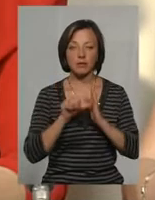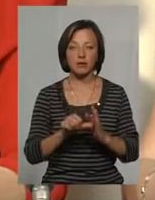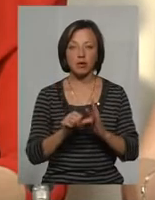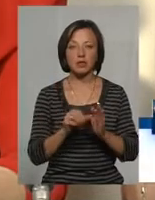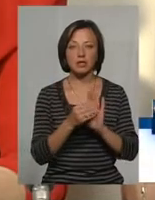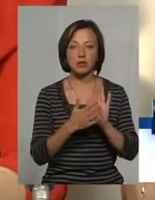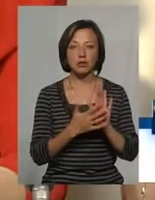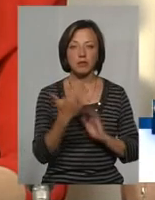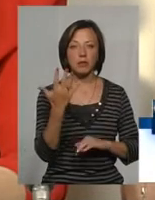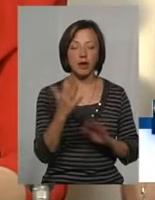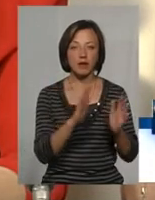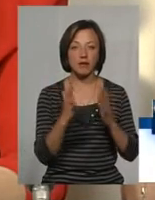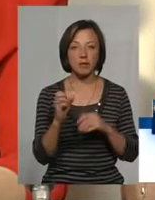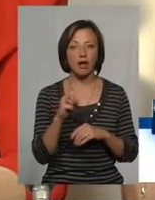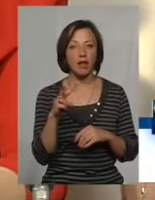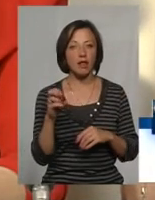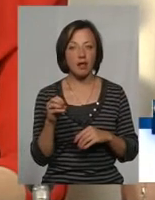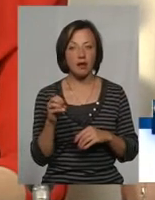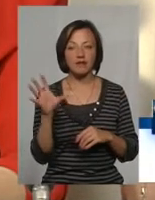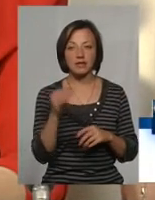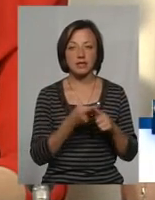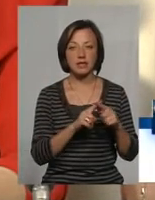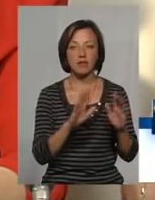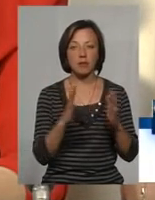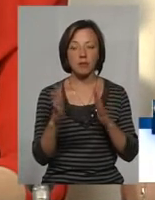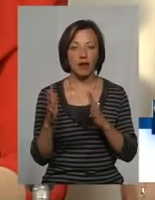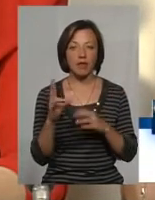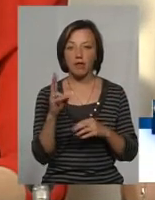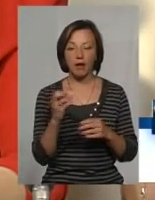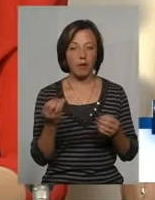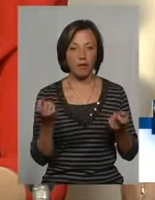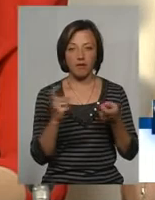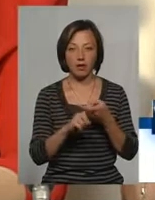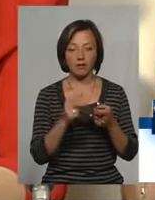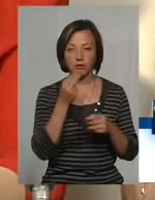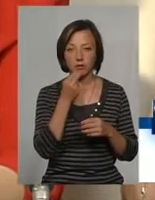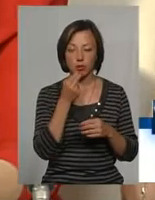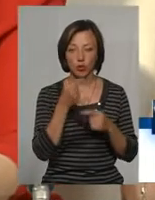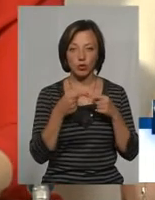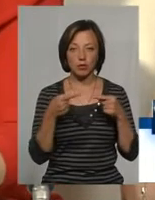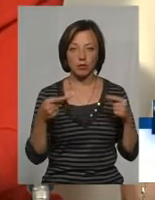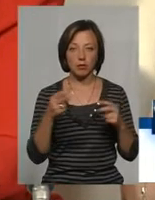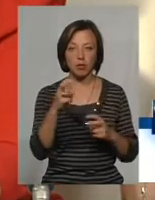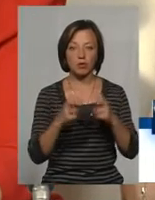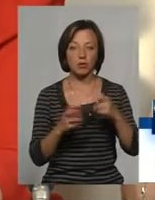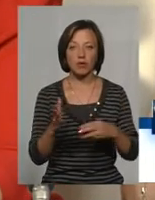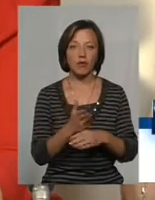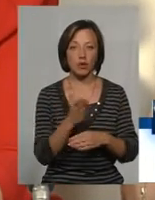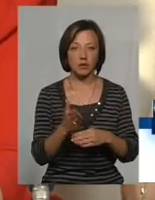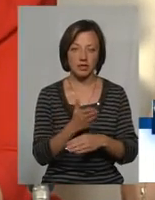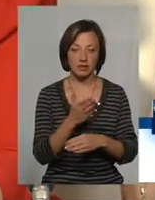зареєстровано 5 випадків. Проте всі ці випадки не пов'язані з вживанням продукції промислового